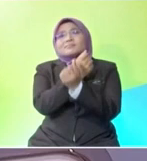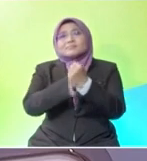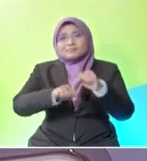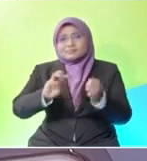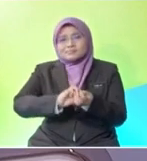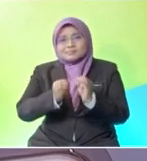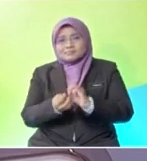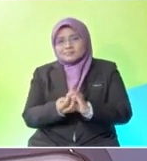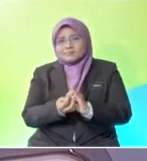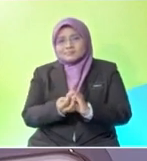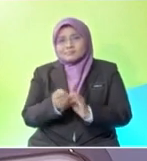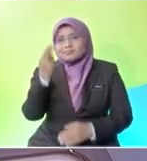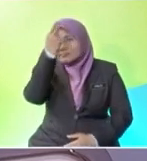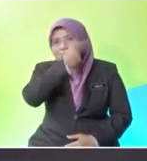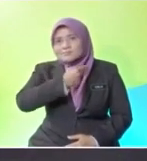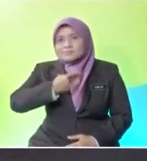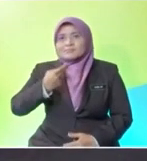Hanif enggak apa-apa